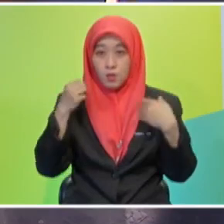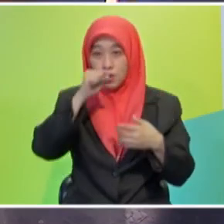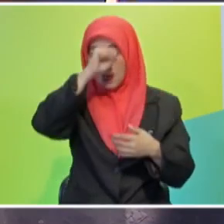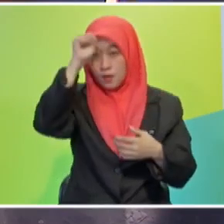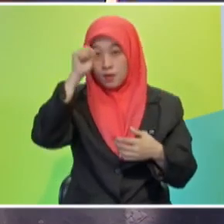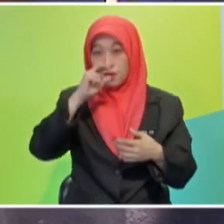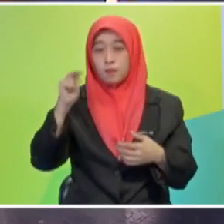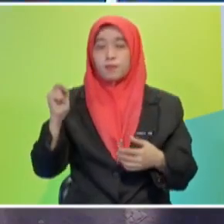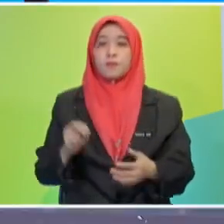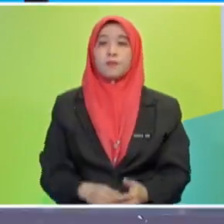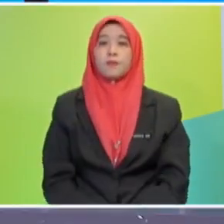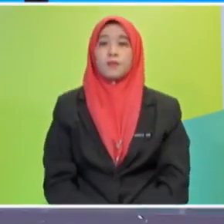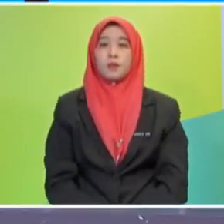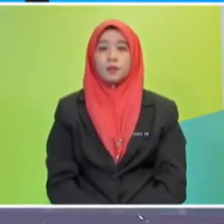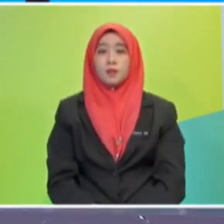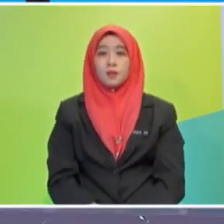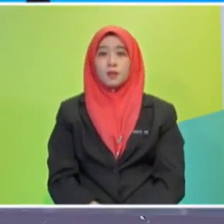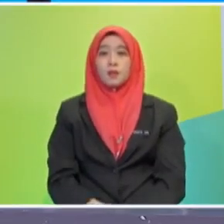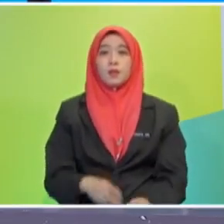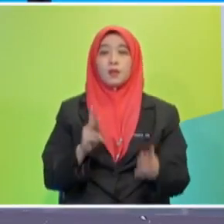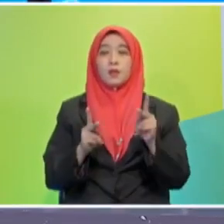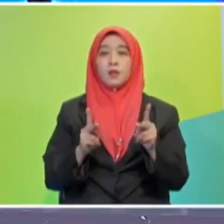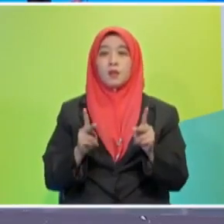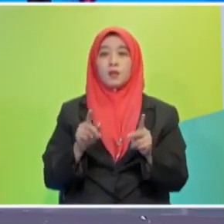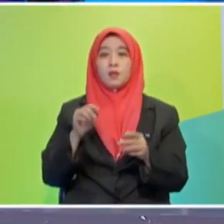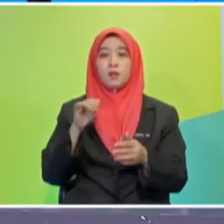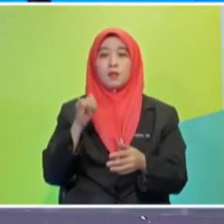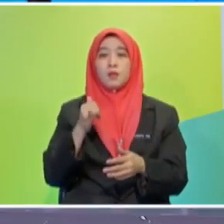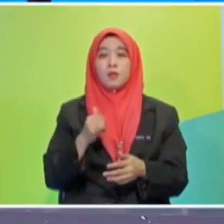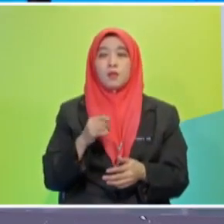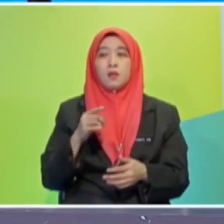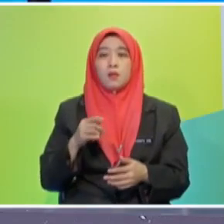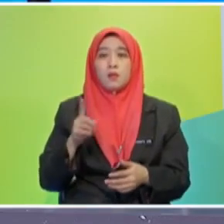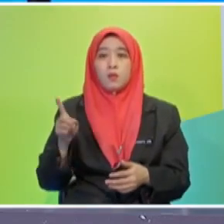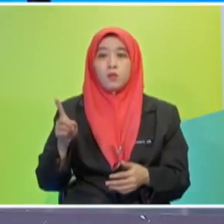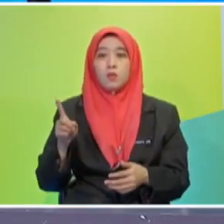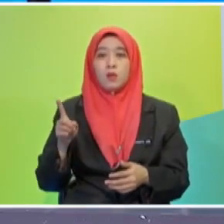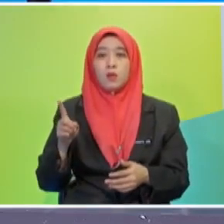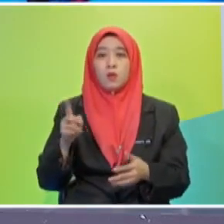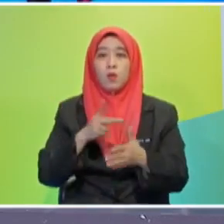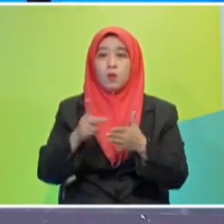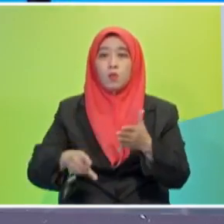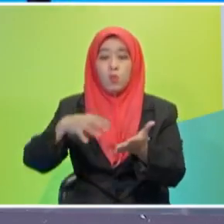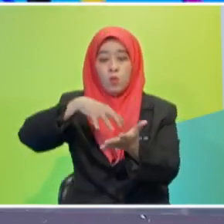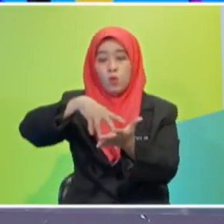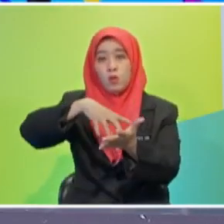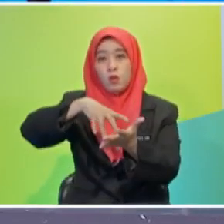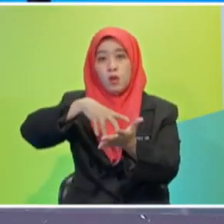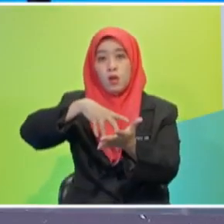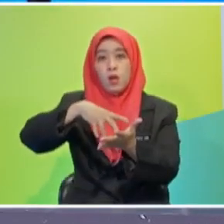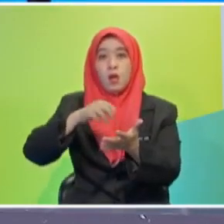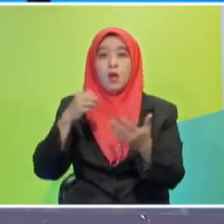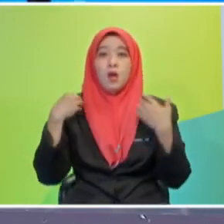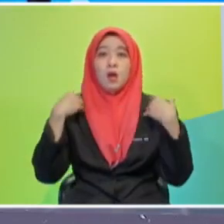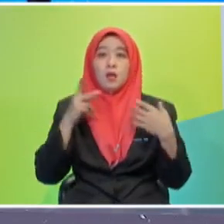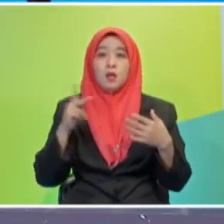ada satu soalan lah, cikgu. Okey. Kalau salah satu daripada komponen tersebut rosak, adakah mesin basuh masih